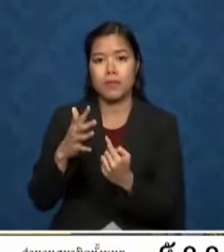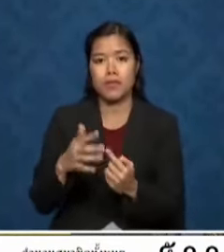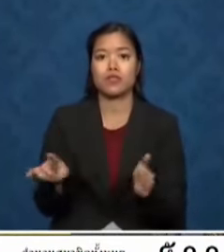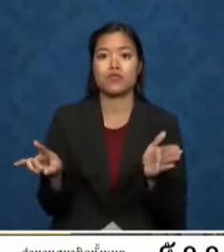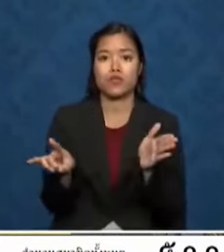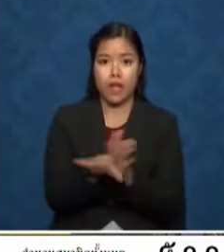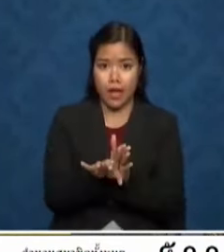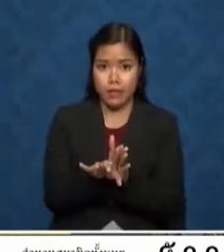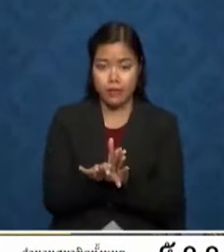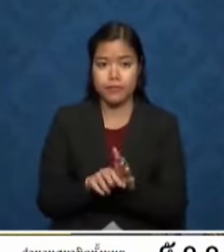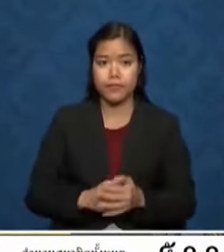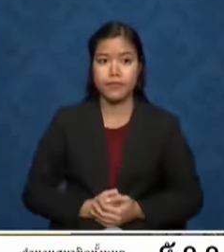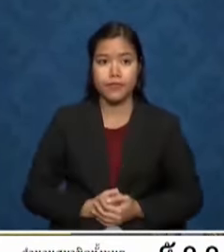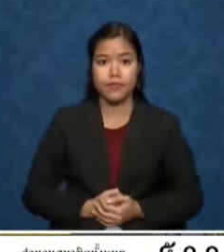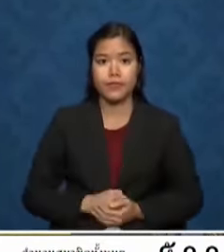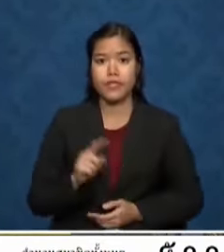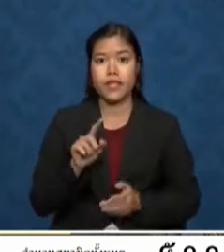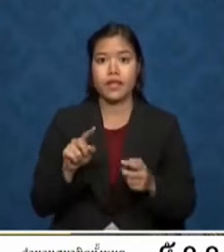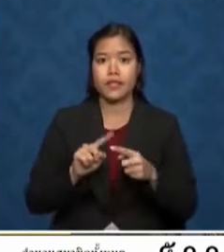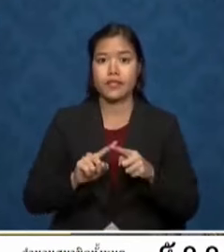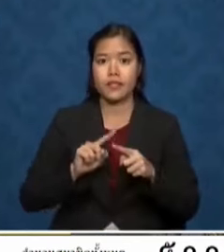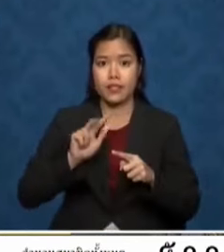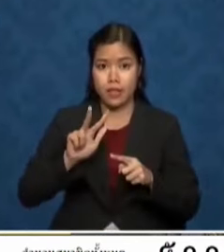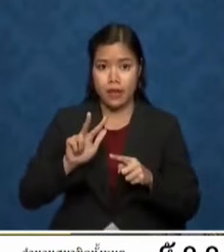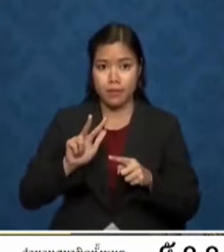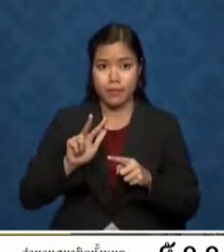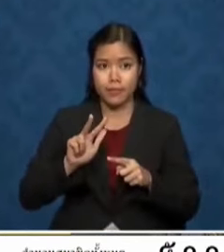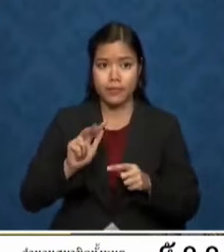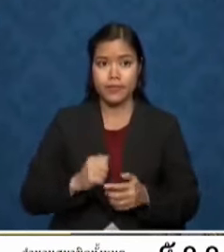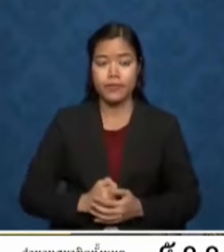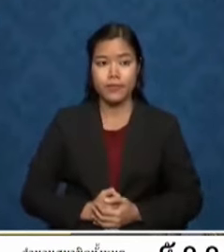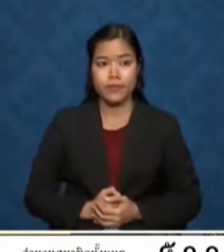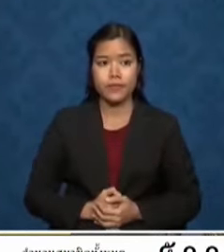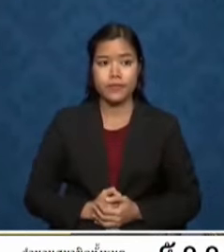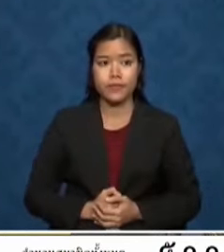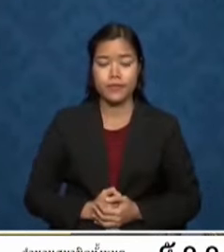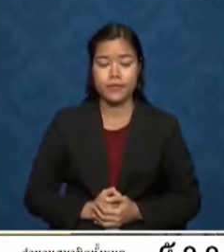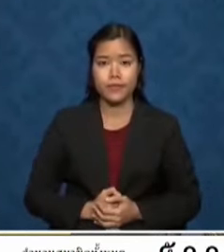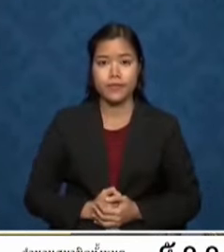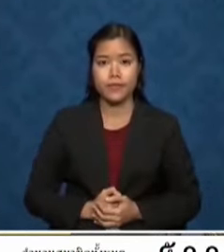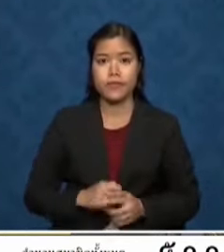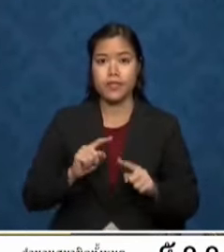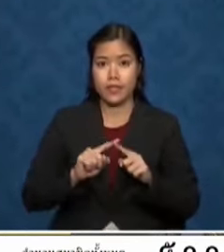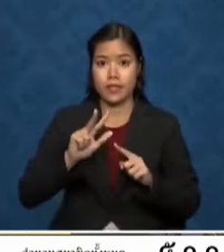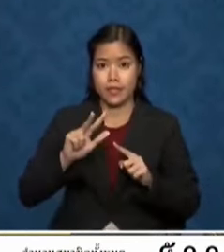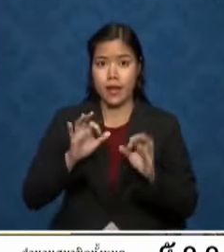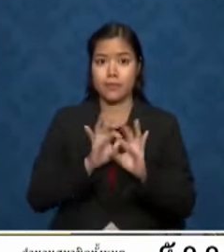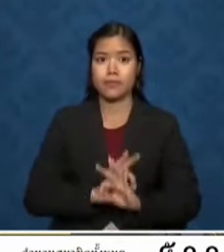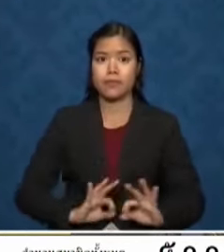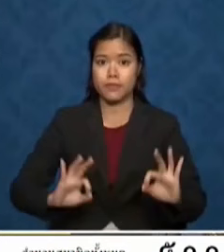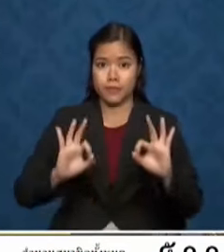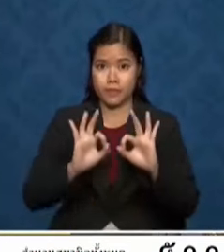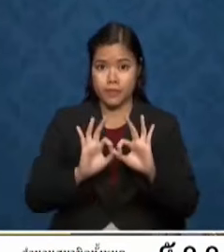ท้ายนะครับผมคิดว่าข้อที่3เป็นสิ่งที่สำคัญนะ